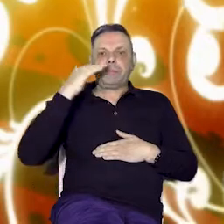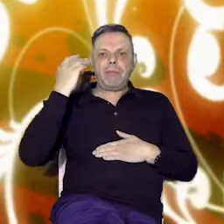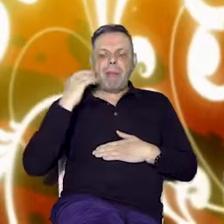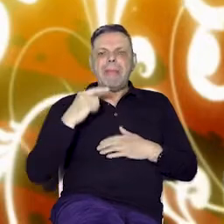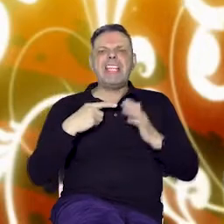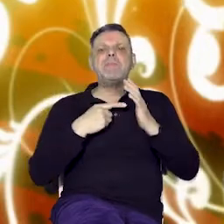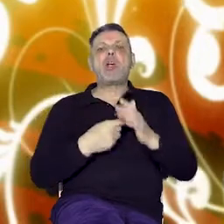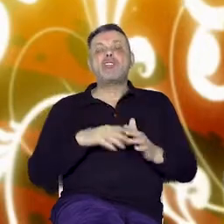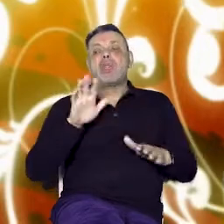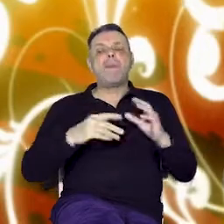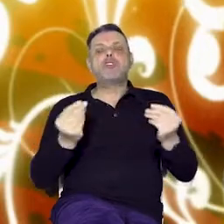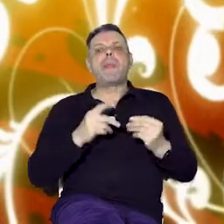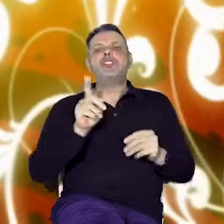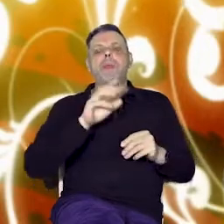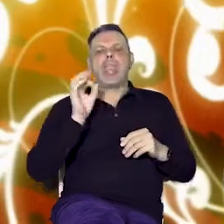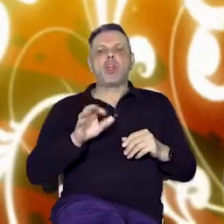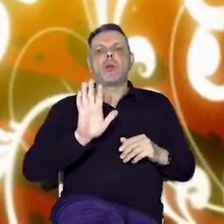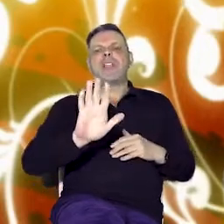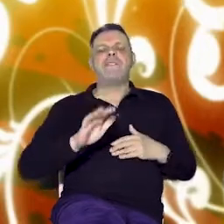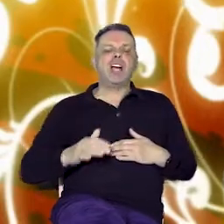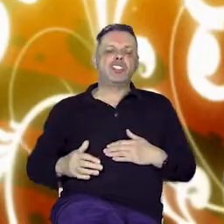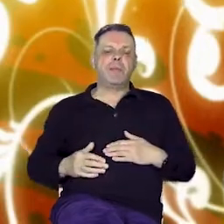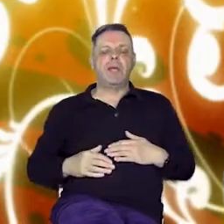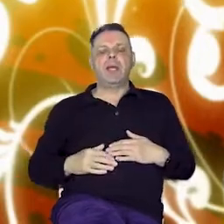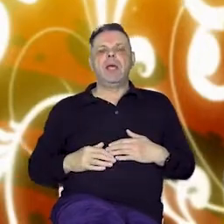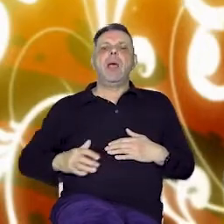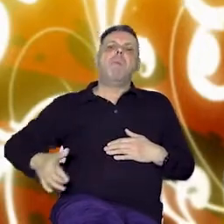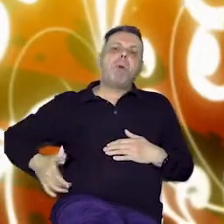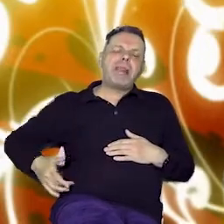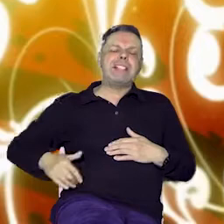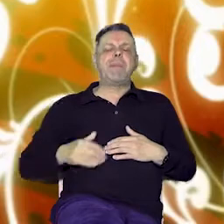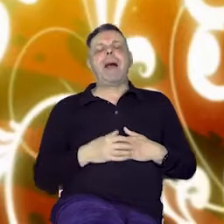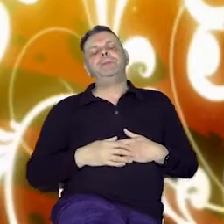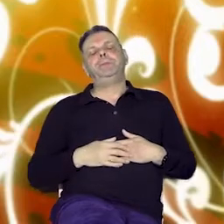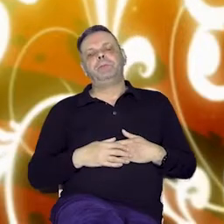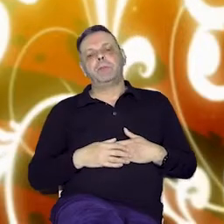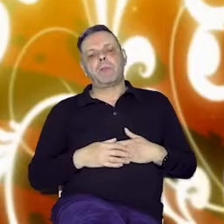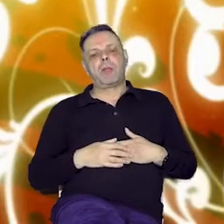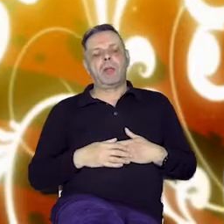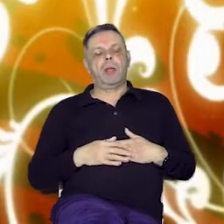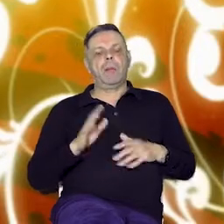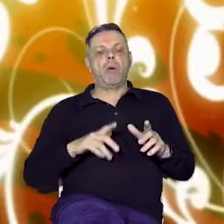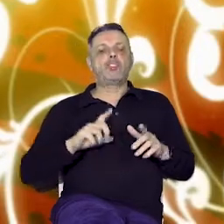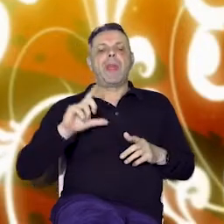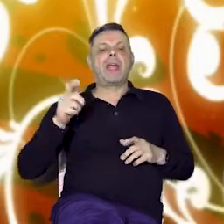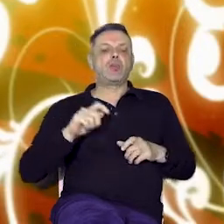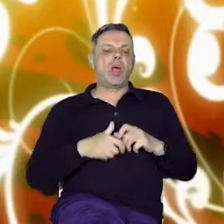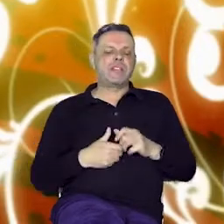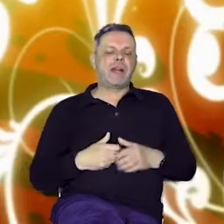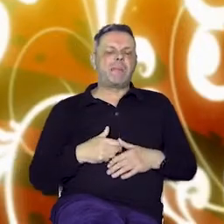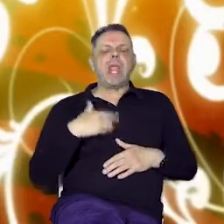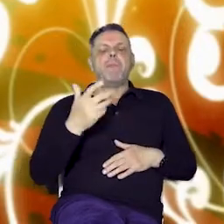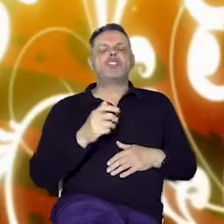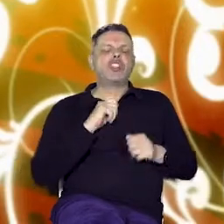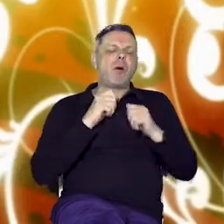pokazuje da možda nije nešto dobro sa vašim kanalima, bubrežnima, bubrezima, možda neka druga stvar, to će nam poslije,